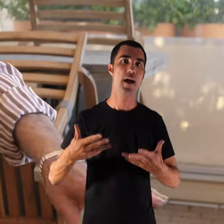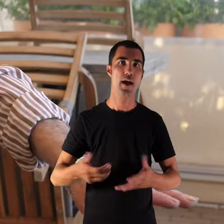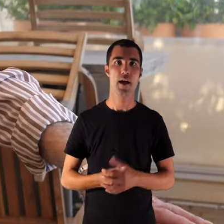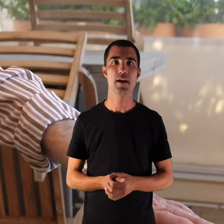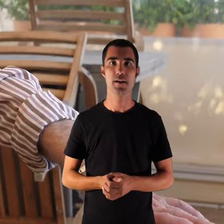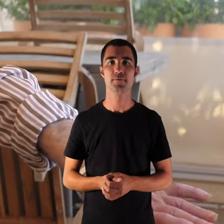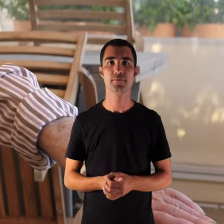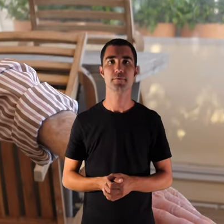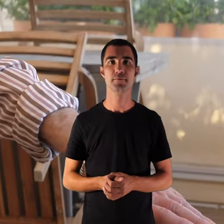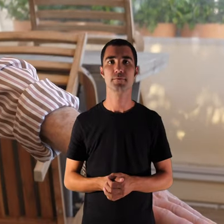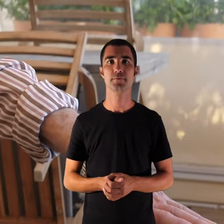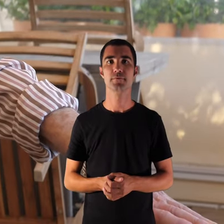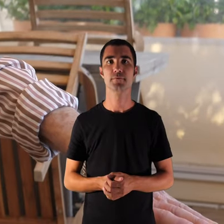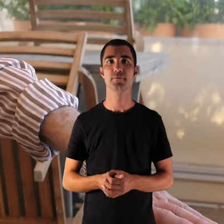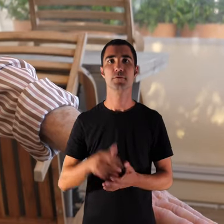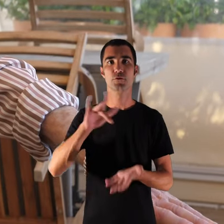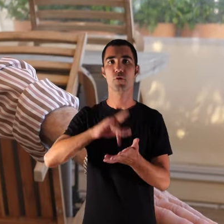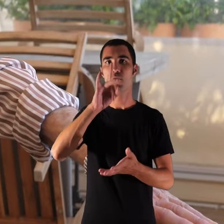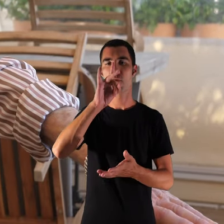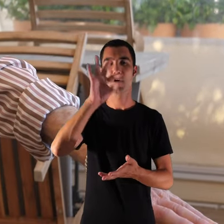va venir... Un any,